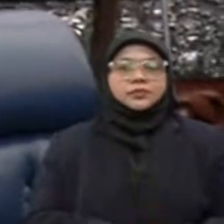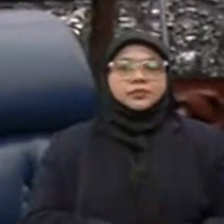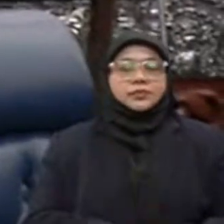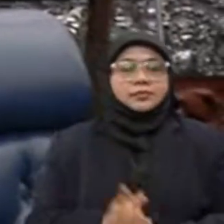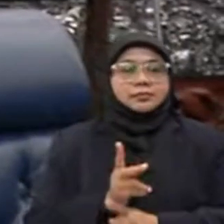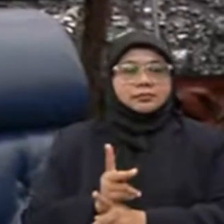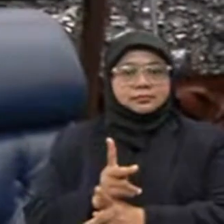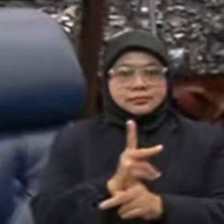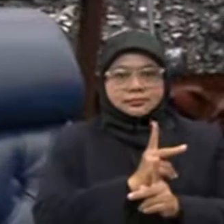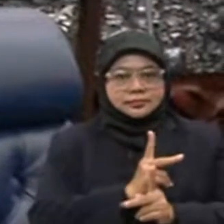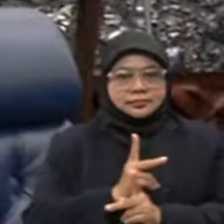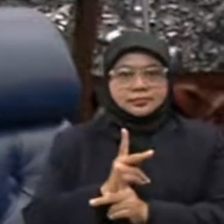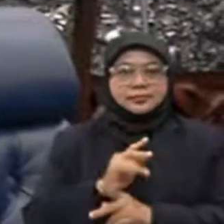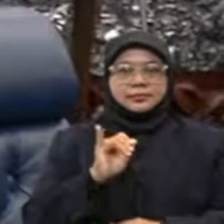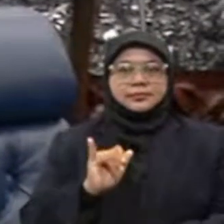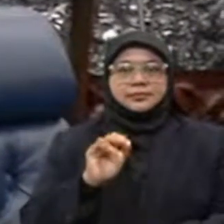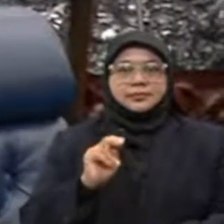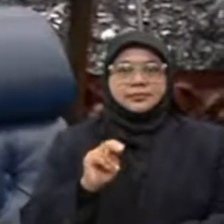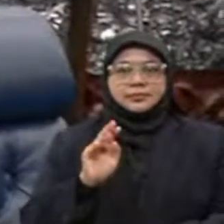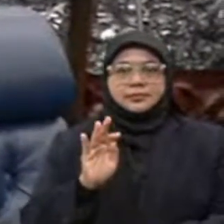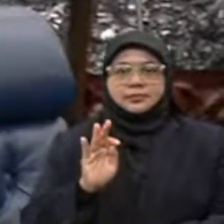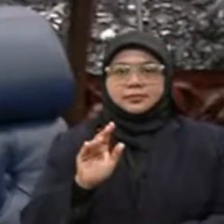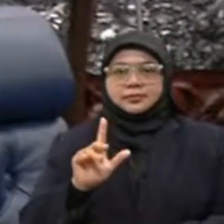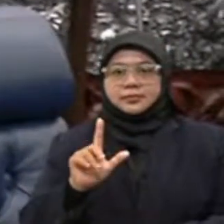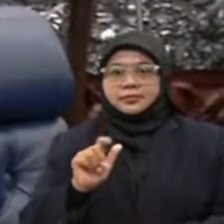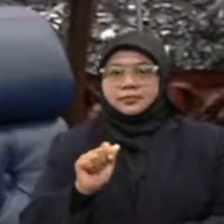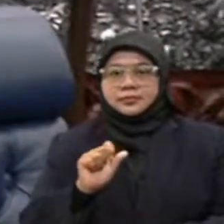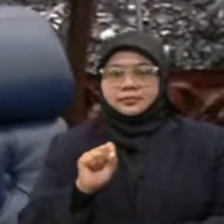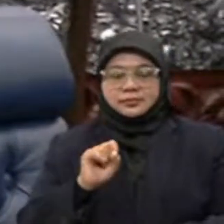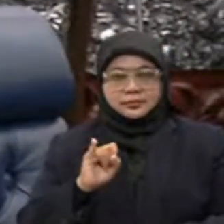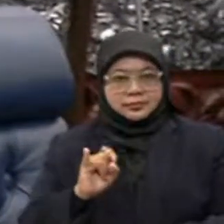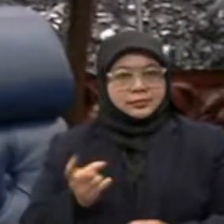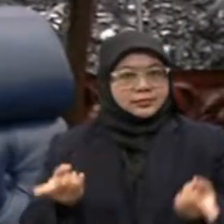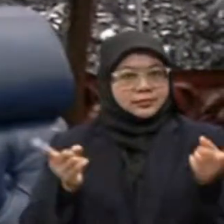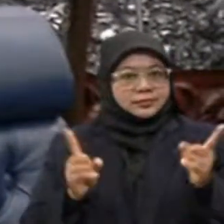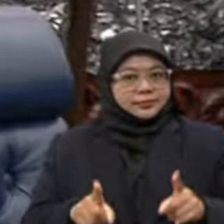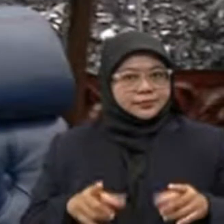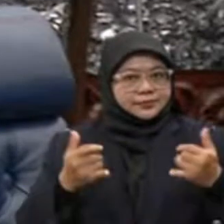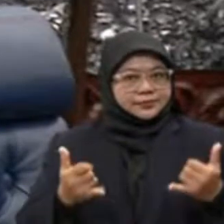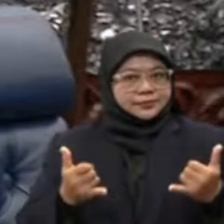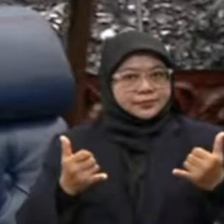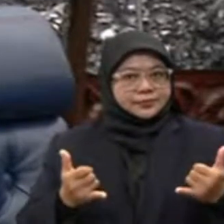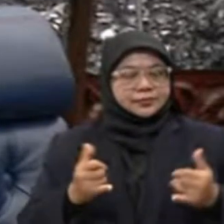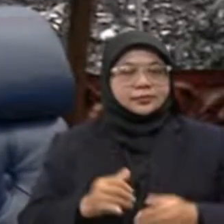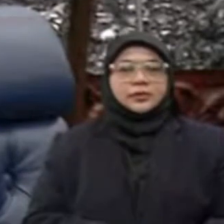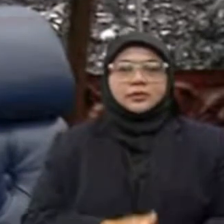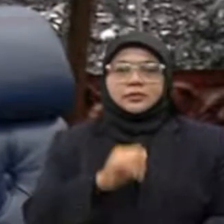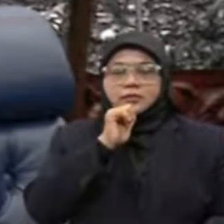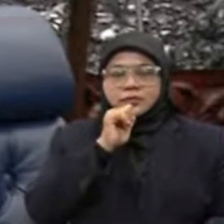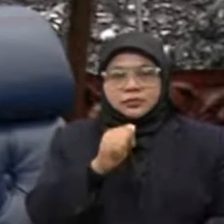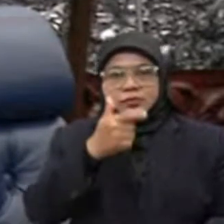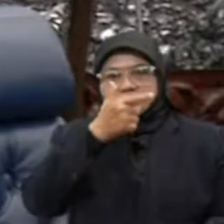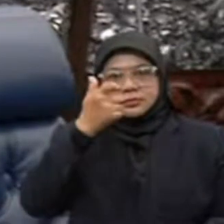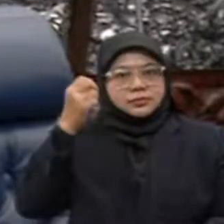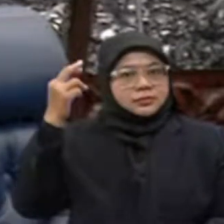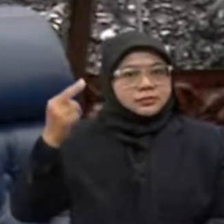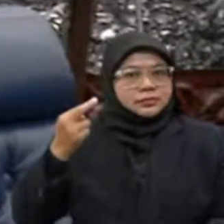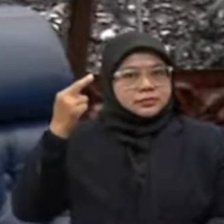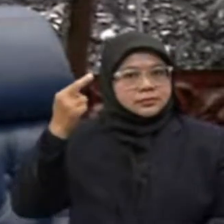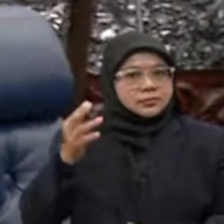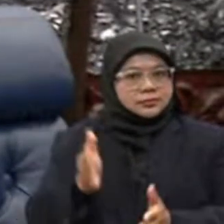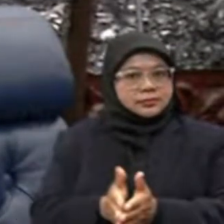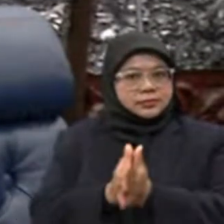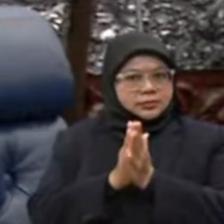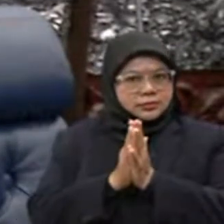mengawal inflasi tapi kita ingin ingat bahwa inflasi yang berlaku pada hari ini adalah bukan sekadar inflasi disebabkan oleh permintaan